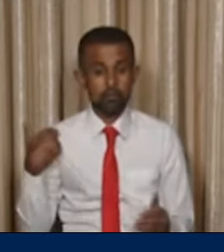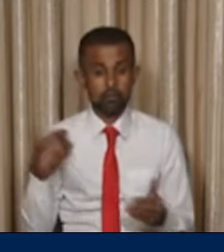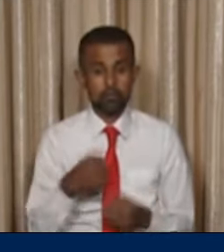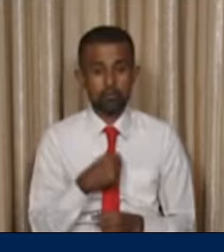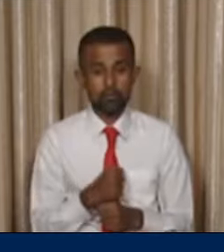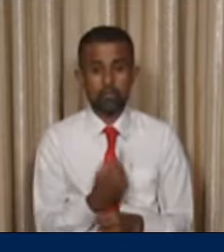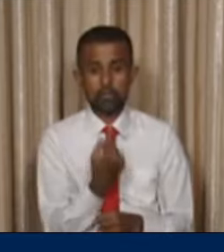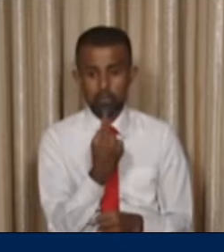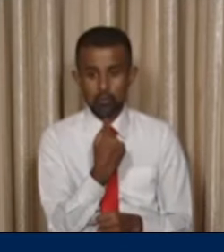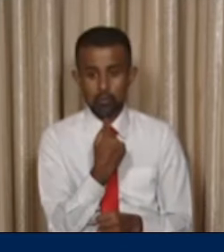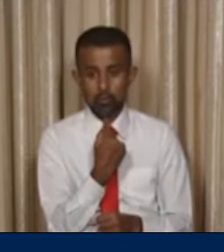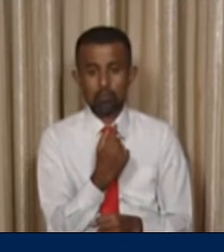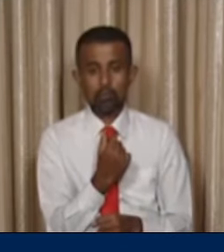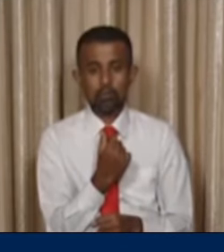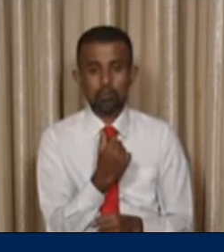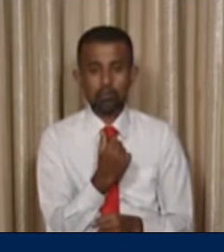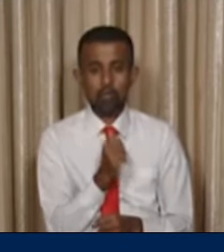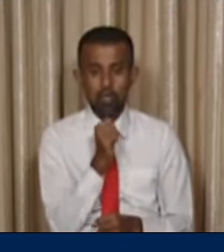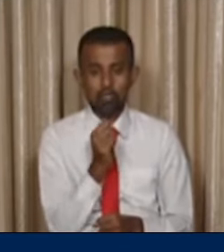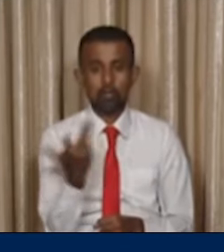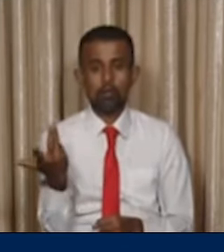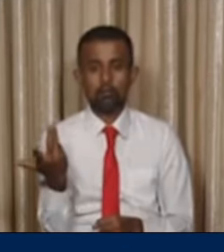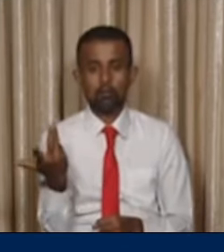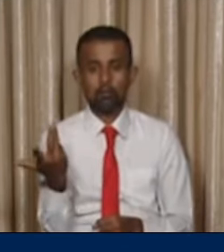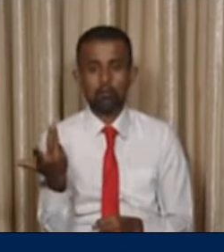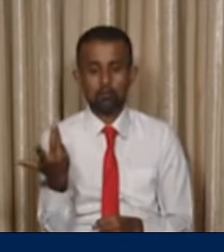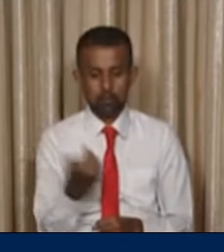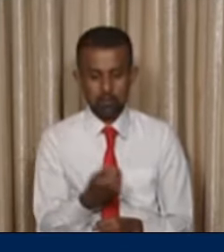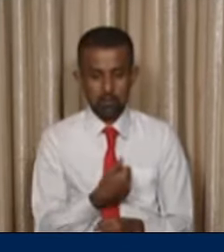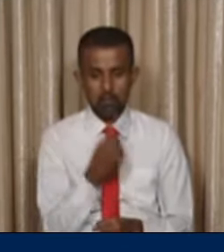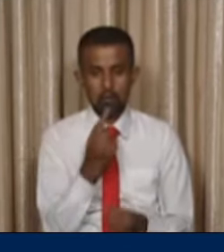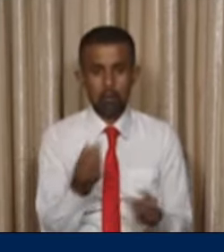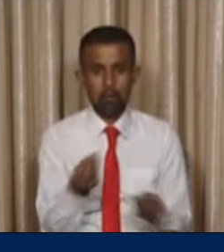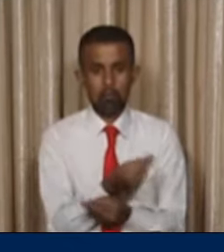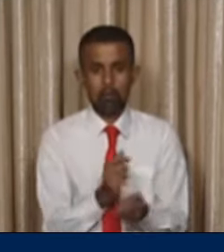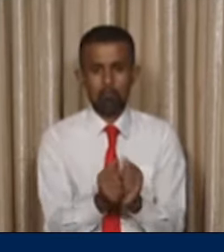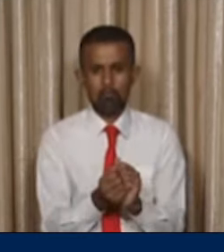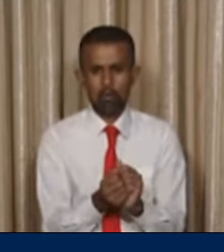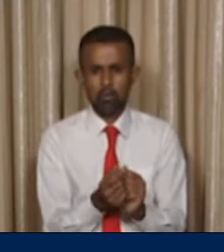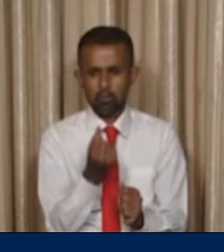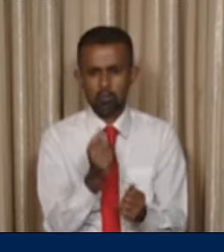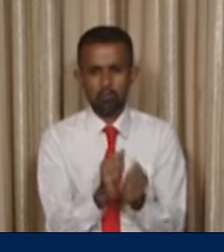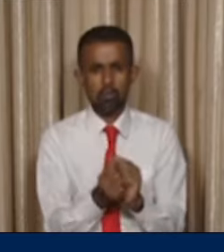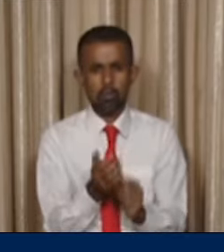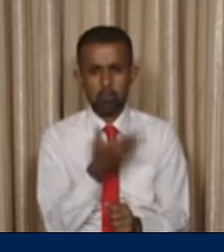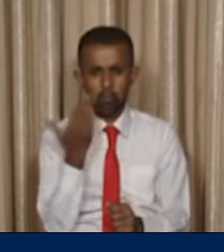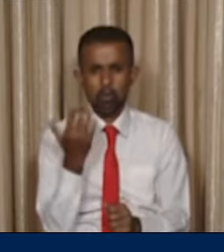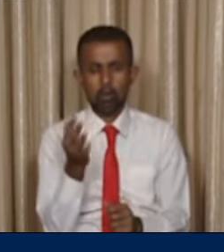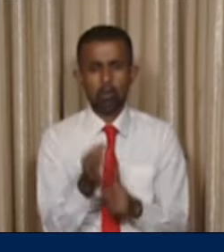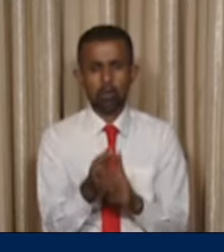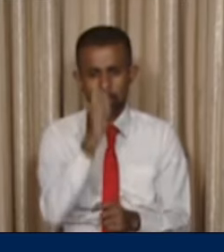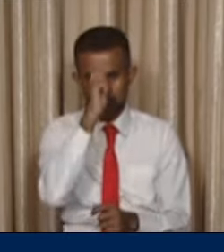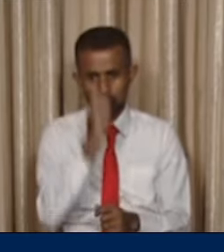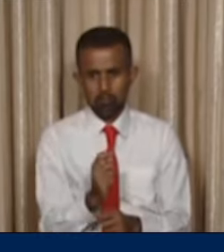ලාණ්ඩුව කියලා තියෙන්නේ අත්ත වශයෙන්ම සත්‍ය නෙමෙයි. මේ එකඟ වෙච්ච ඉග්‍රීමෙන්ට් එක වෙනස් කරන්න පුළුවන් කියන එක තමයි අද මේ